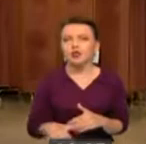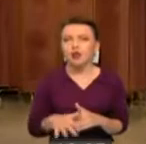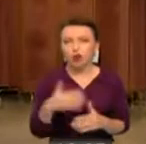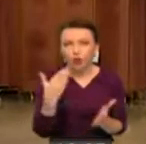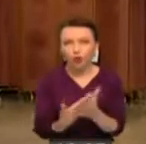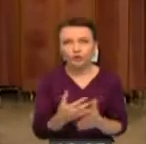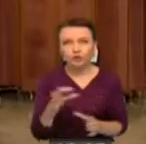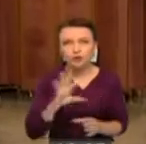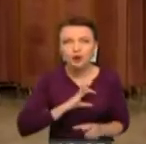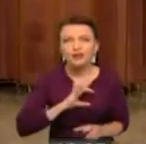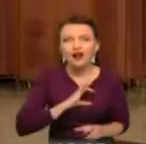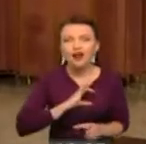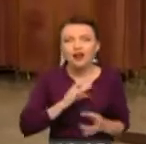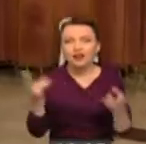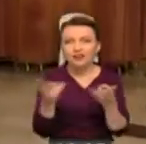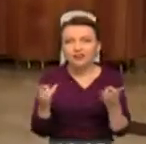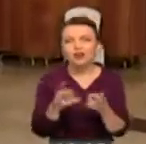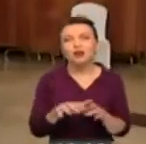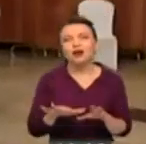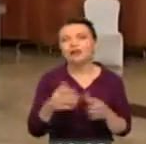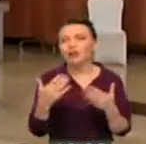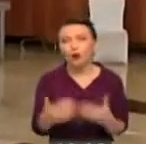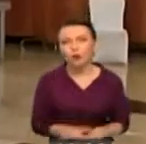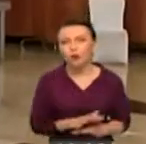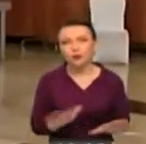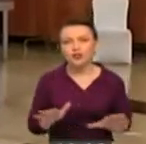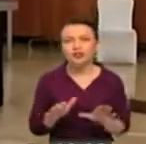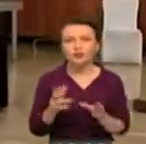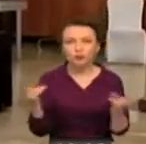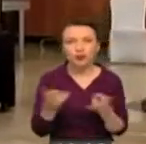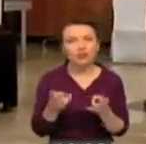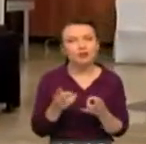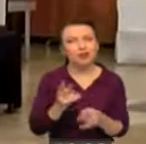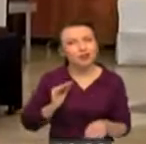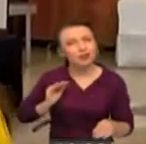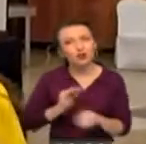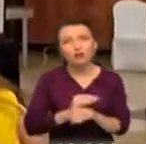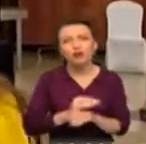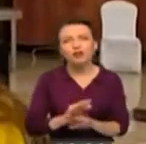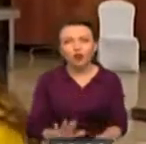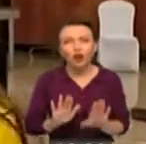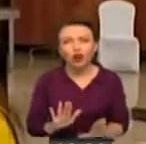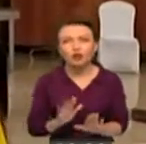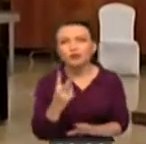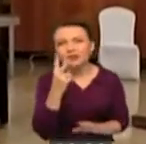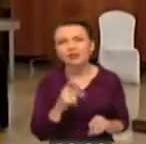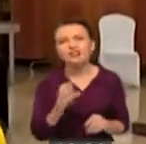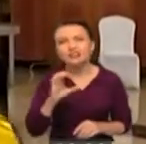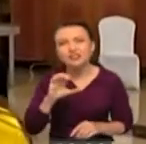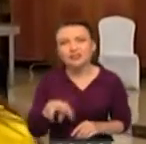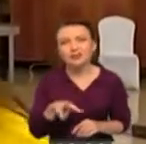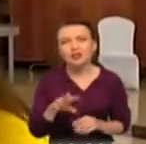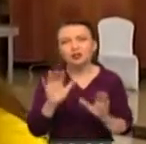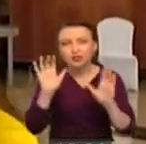ось вона медаль, що її просто потрібно не опустити і що мені потрібно додати хоча б пару сантиметрів для того,